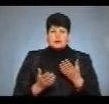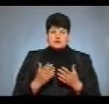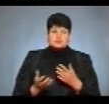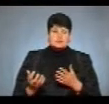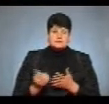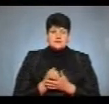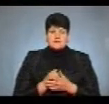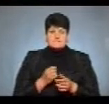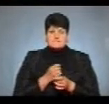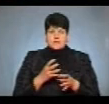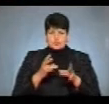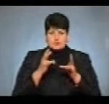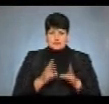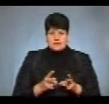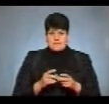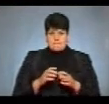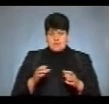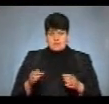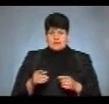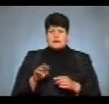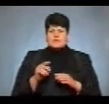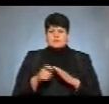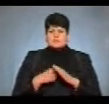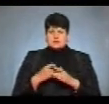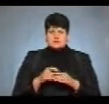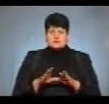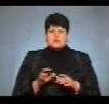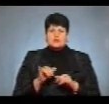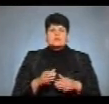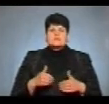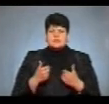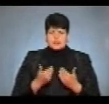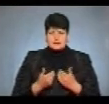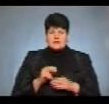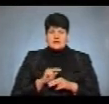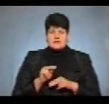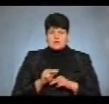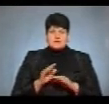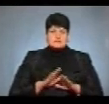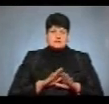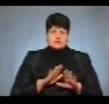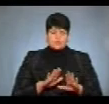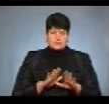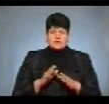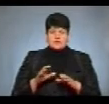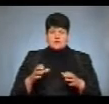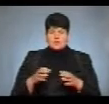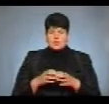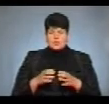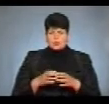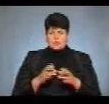виявили вибухонебезпечний предмет? Як його розпізнати і куди звертатися? Навчав заступник начальника групи піротехнічних